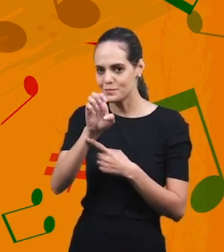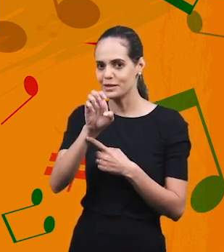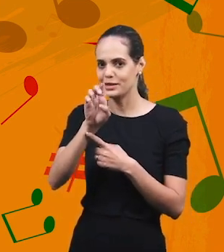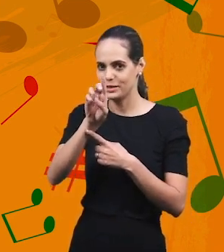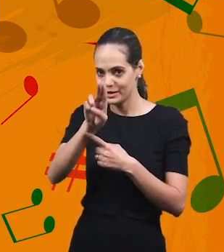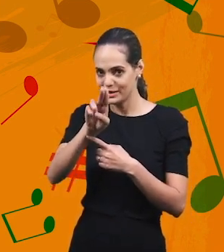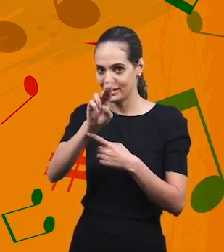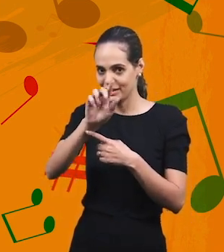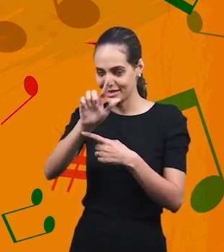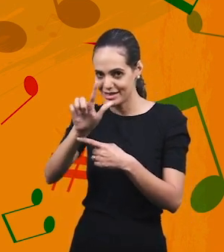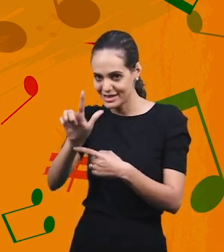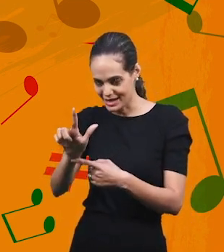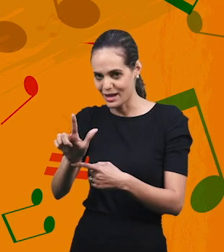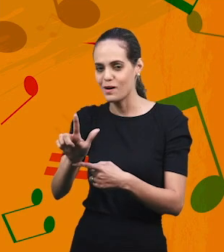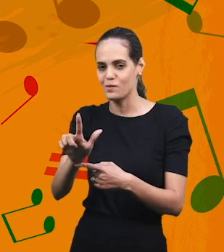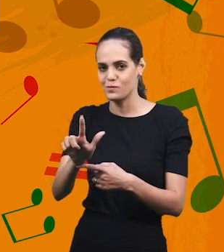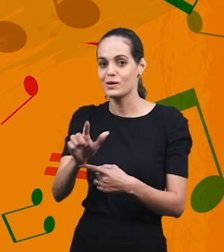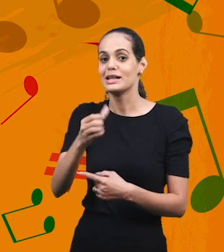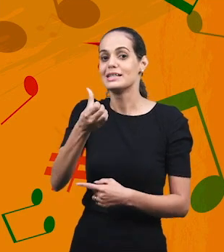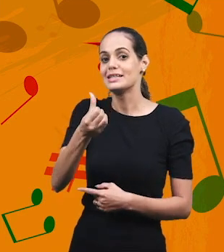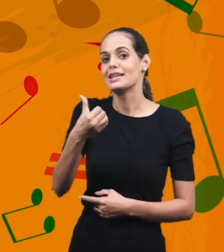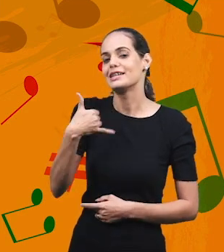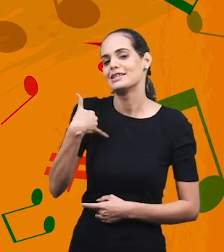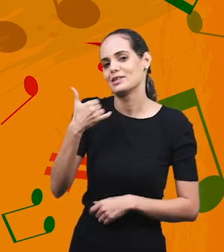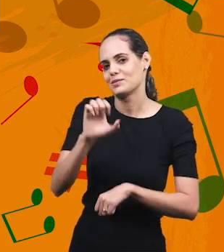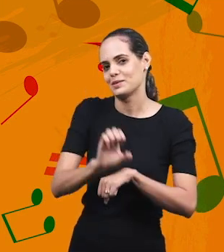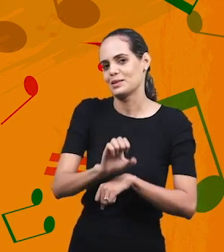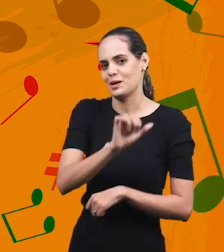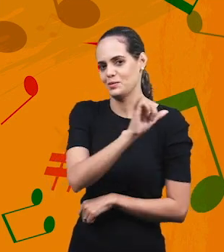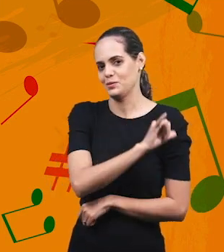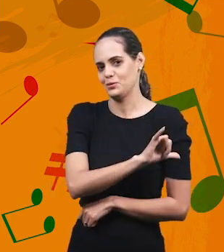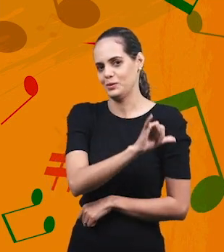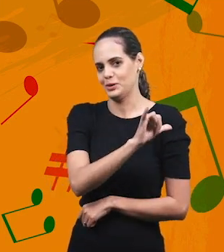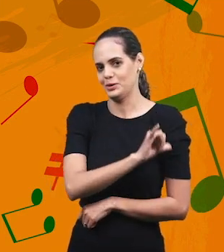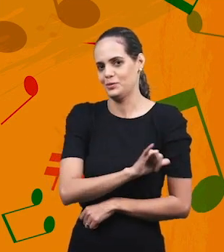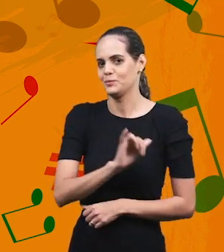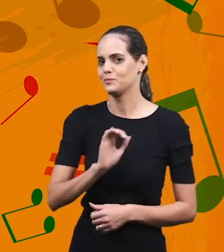Miguel Costa a 6 ans, de Niterói, Rio de Janeiro.